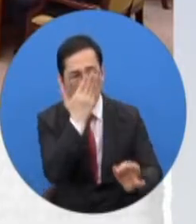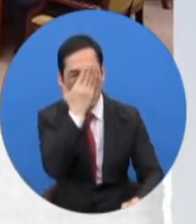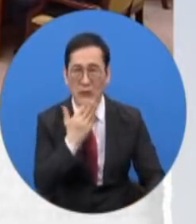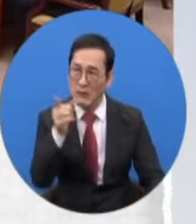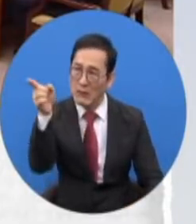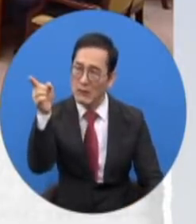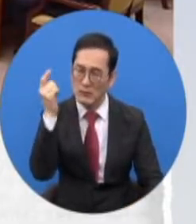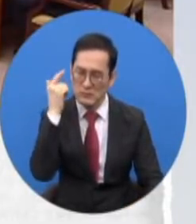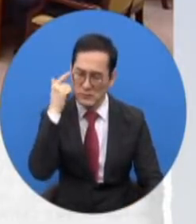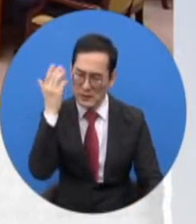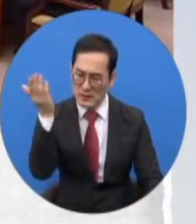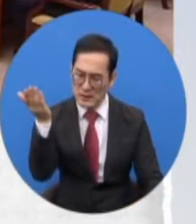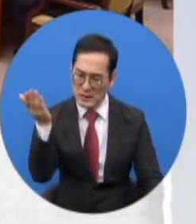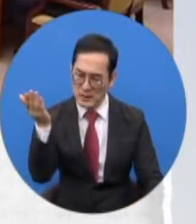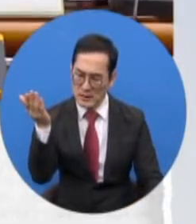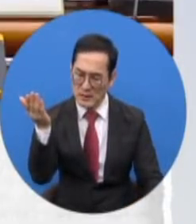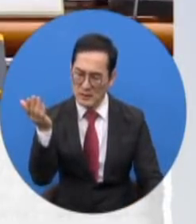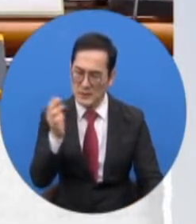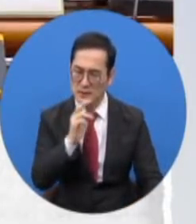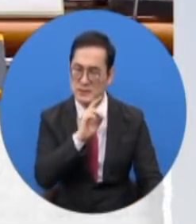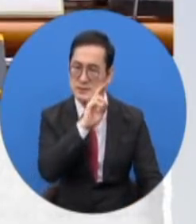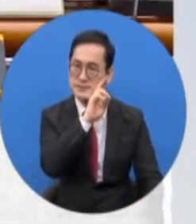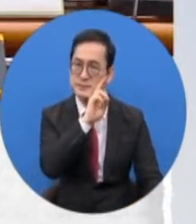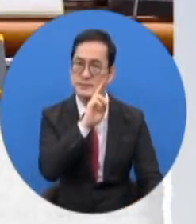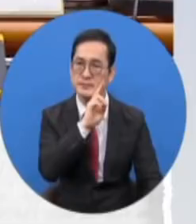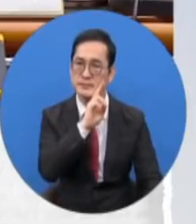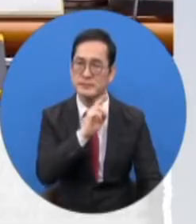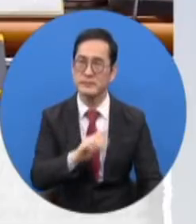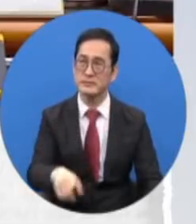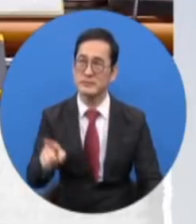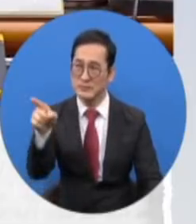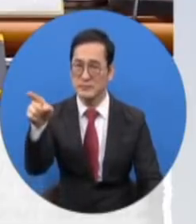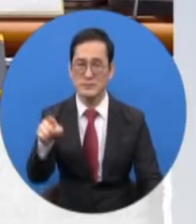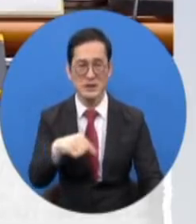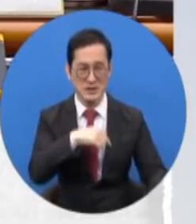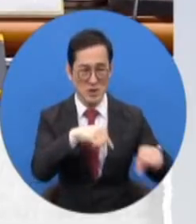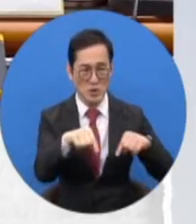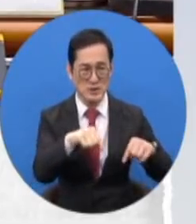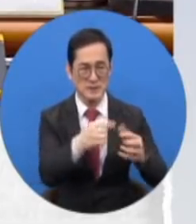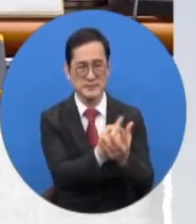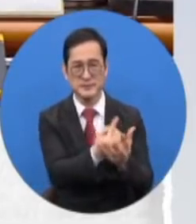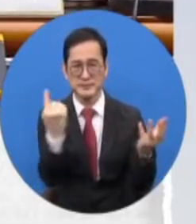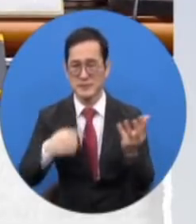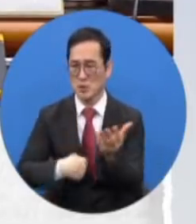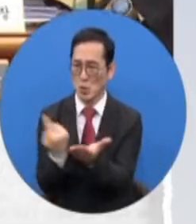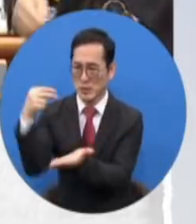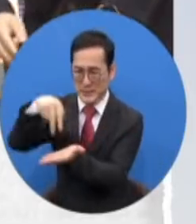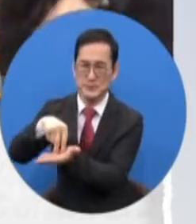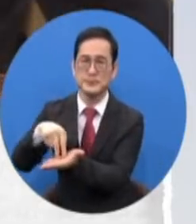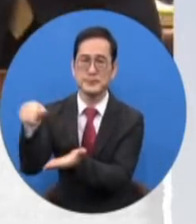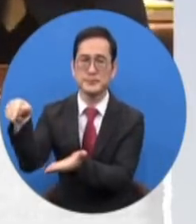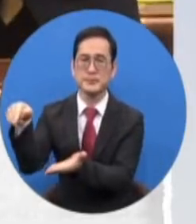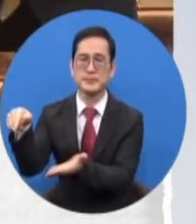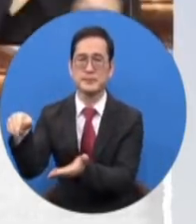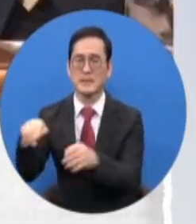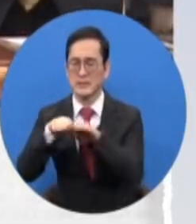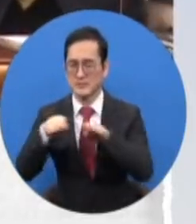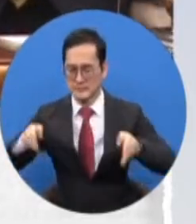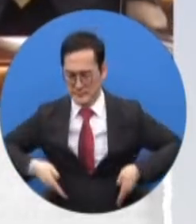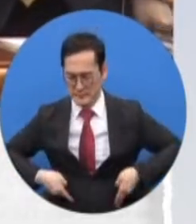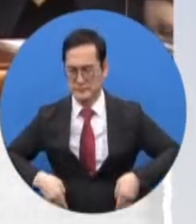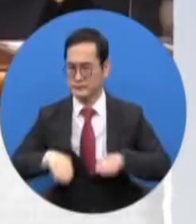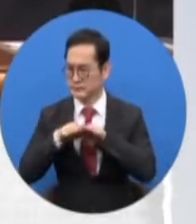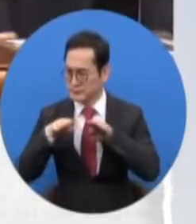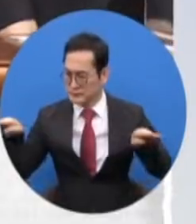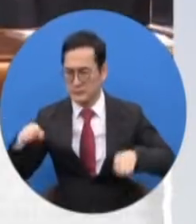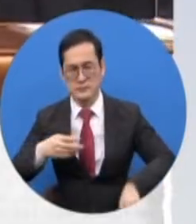정리해주고 검찰이 진실로 정치로부터 독립할 수 있는 검찰개혁이 될 수 있도록 국민들이